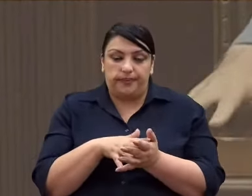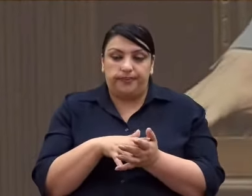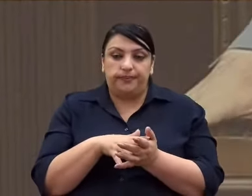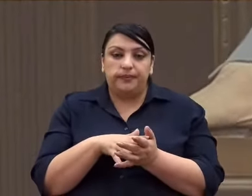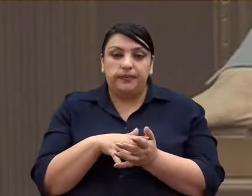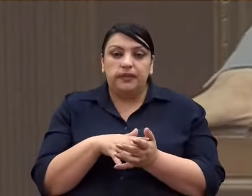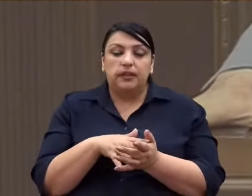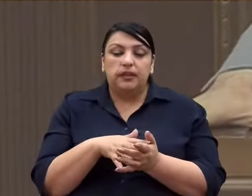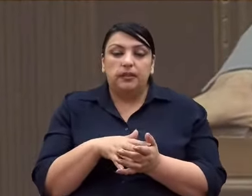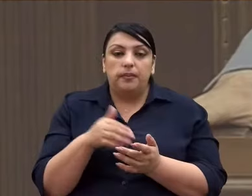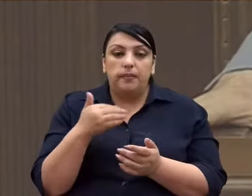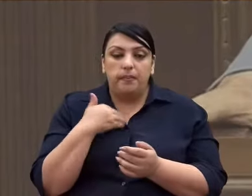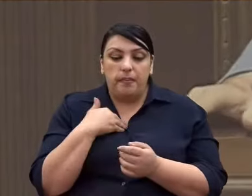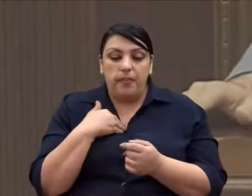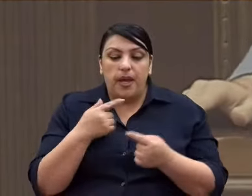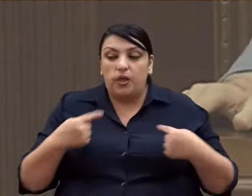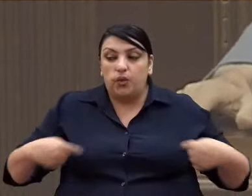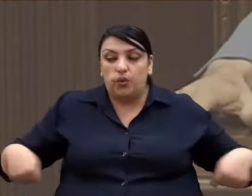մեր շուրջը